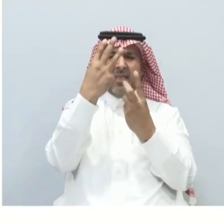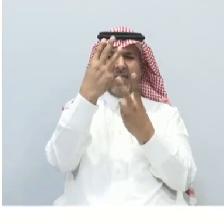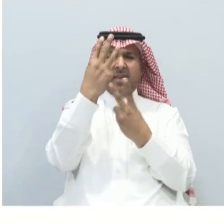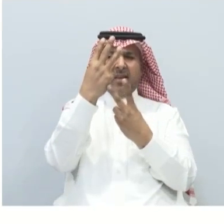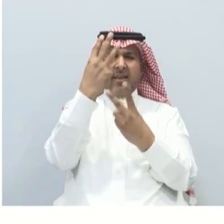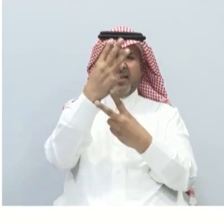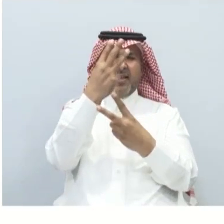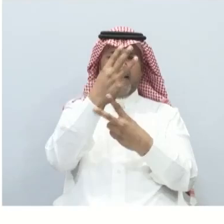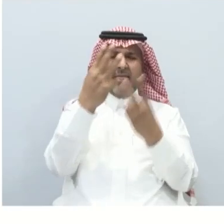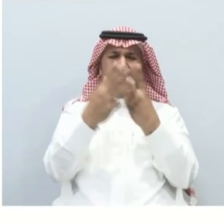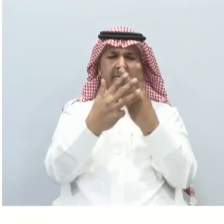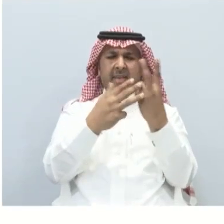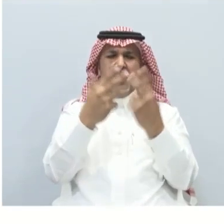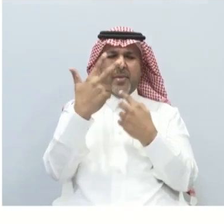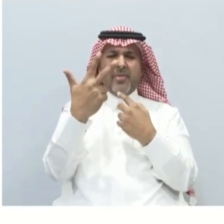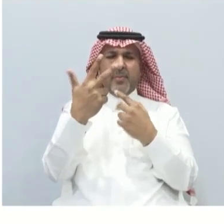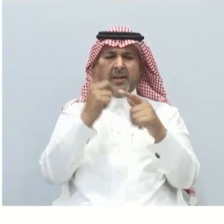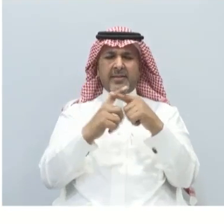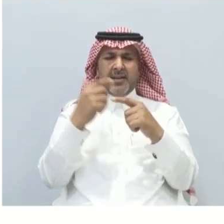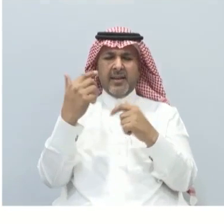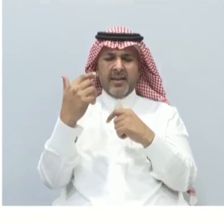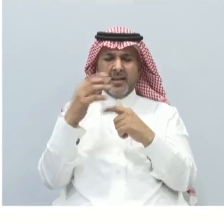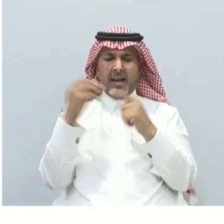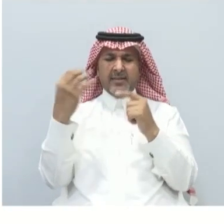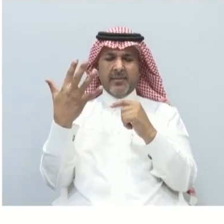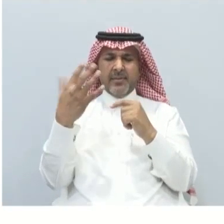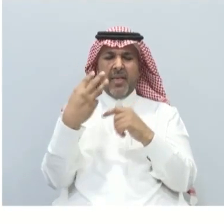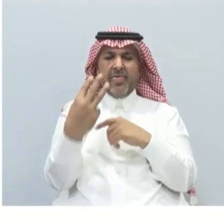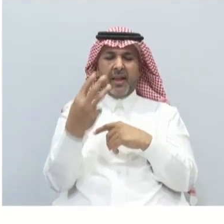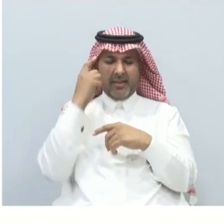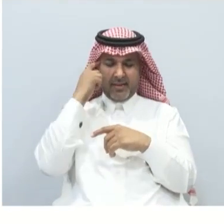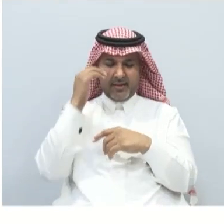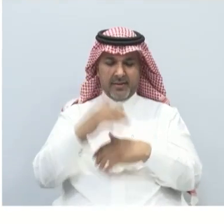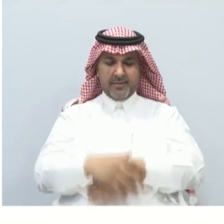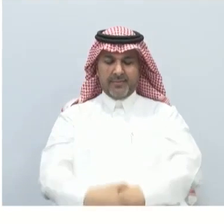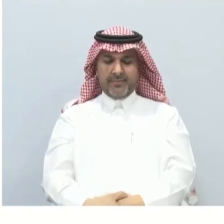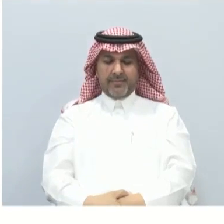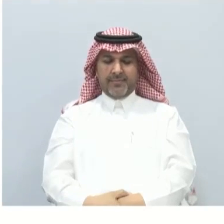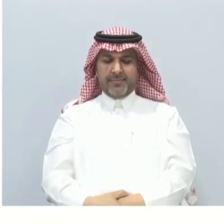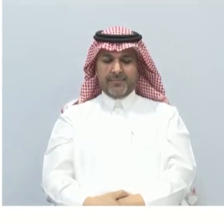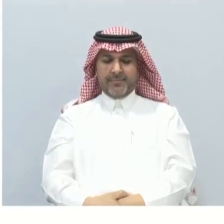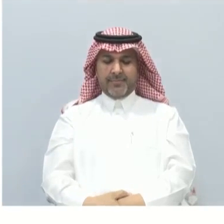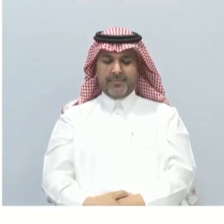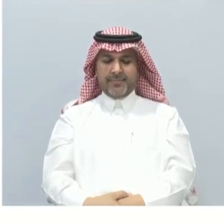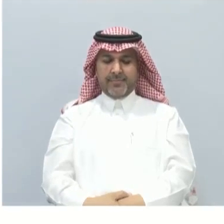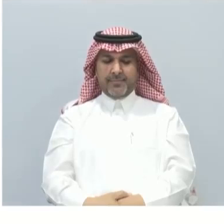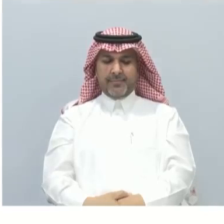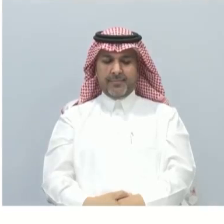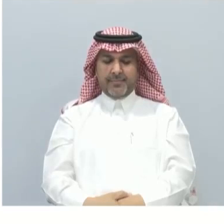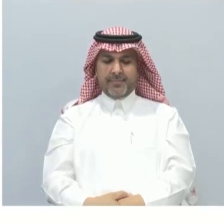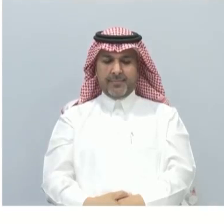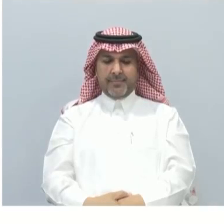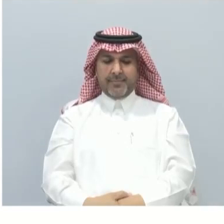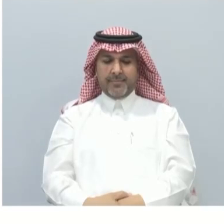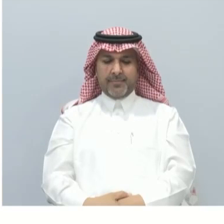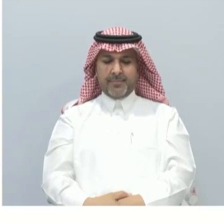نزلناها خمس خطوات للاسفل قطعت محور اكس هل نقدر نوجد الاصفار نقدر ان شاء الله ولكن راح ناخذه في الدرس القادم